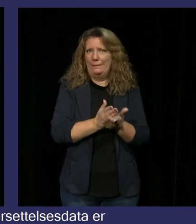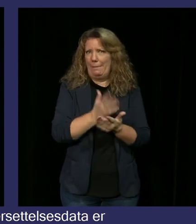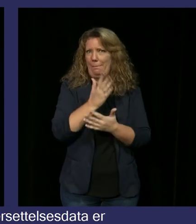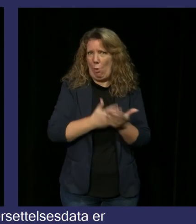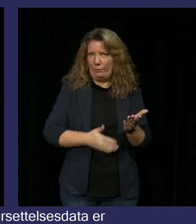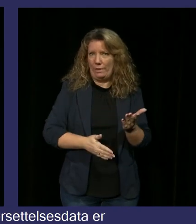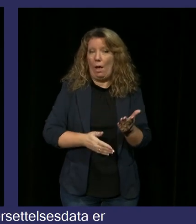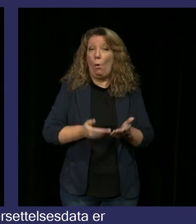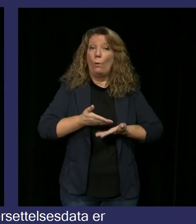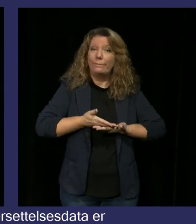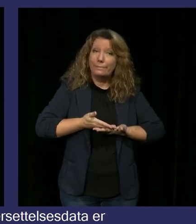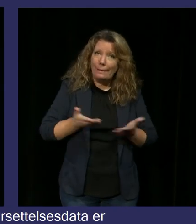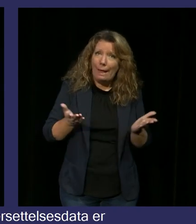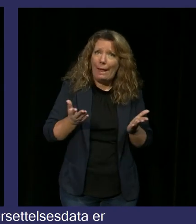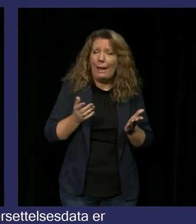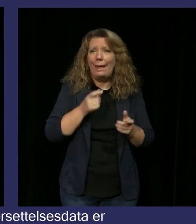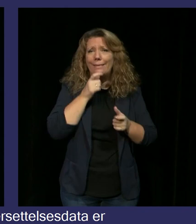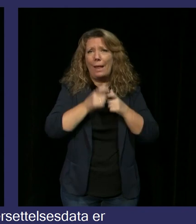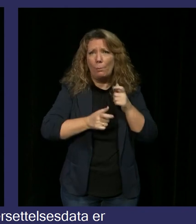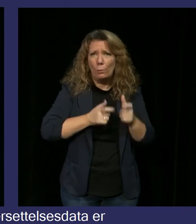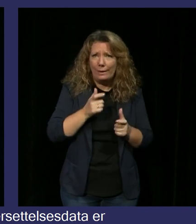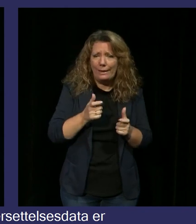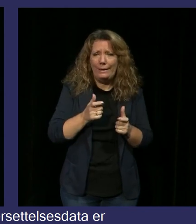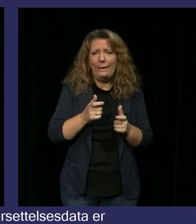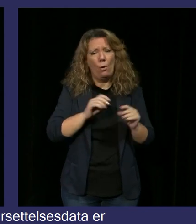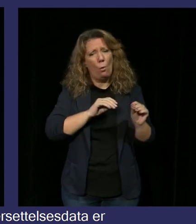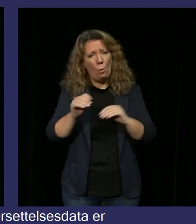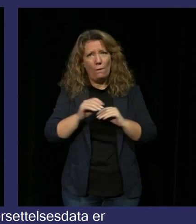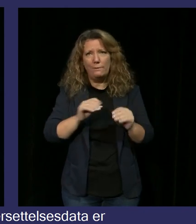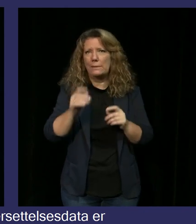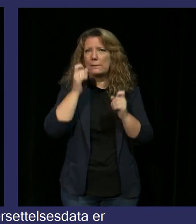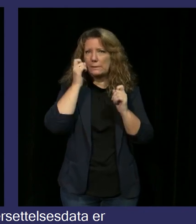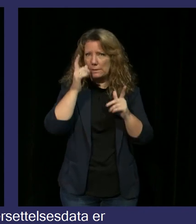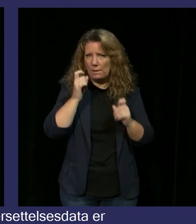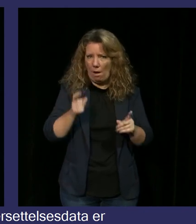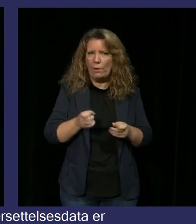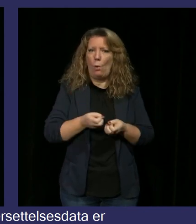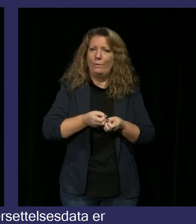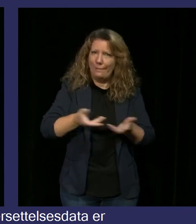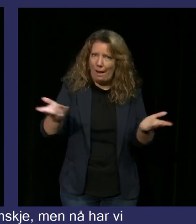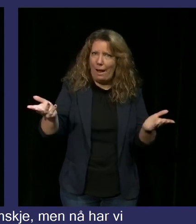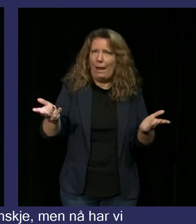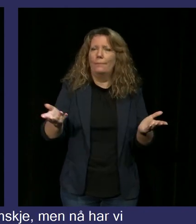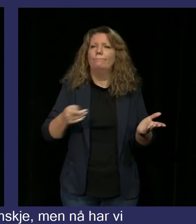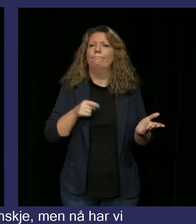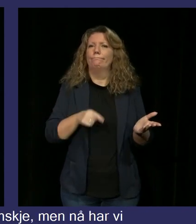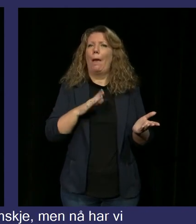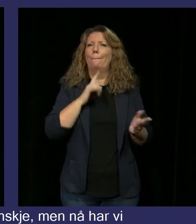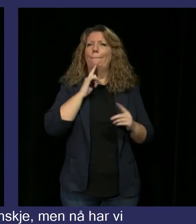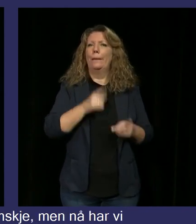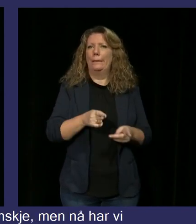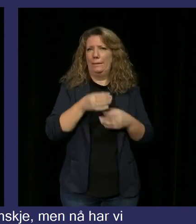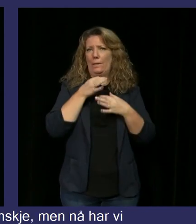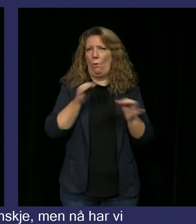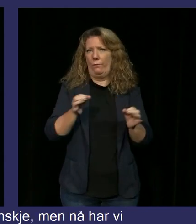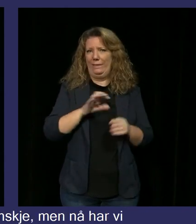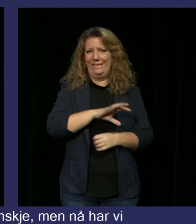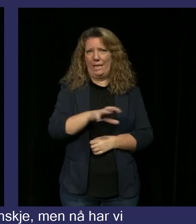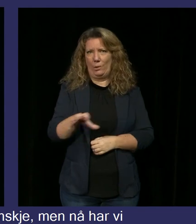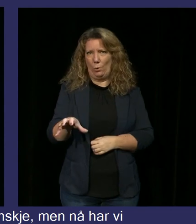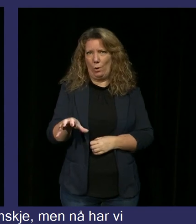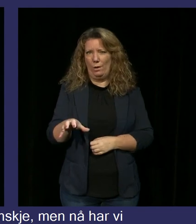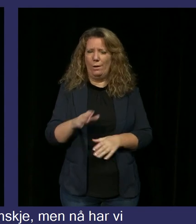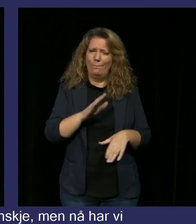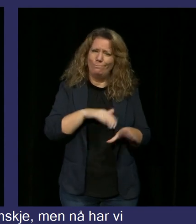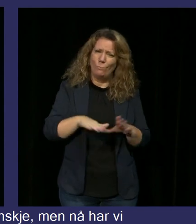terminologi, det å dele oversettelsesdata, en av de pliktene man har I offentlig sektor. Så det nok litt varierende